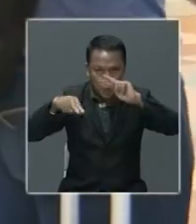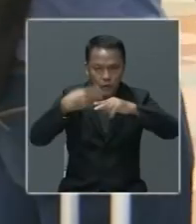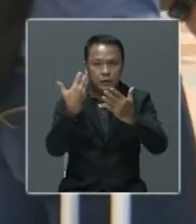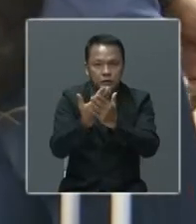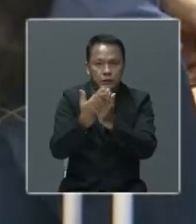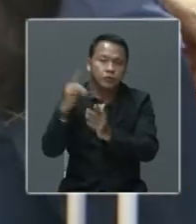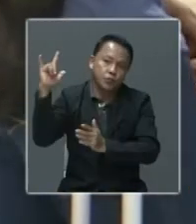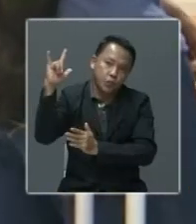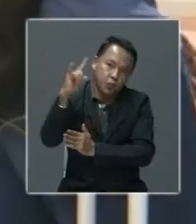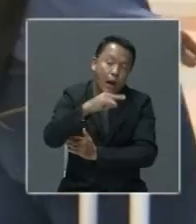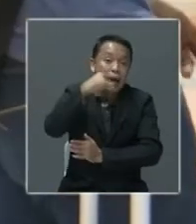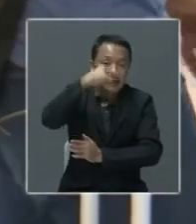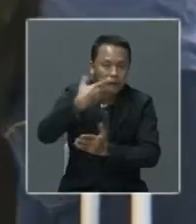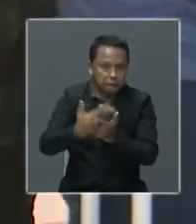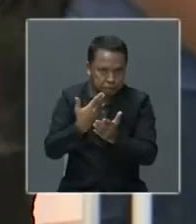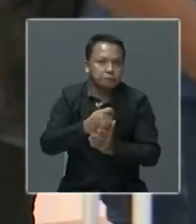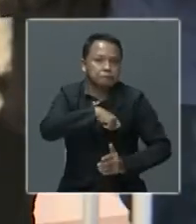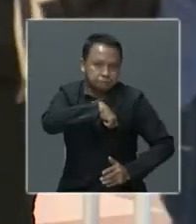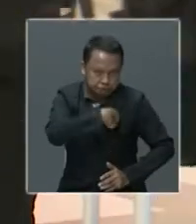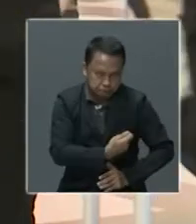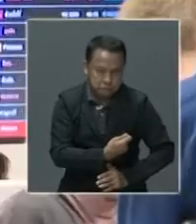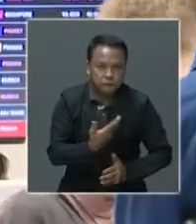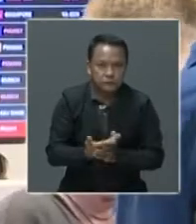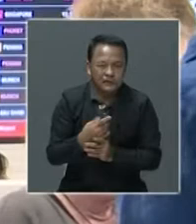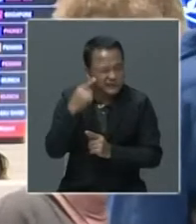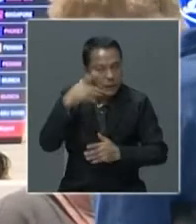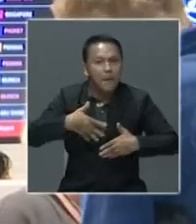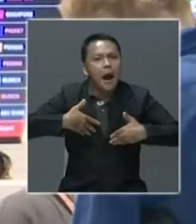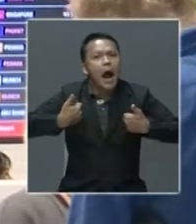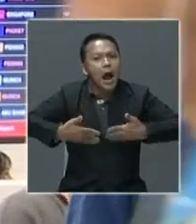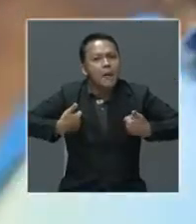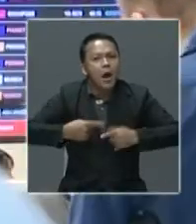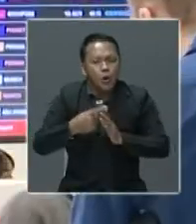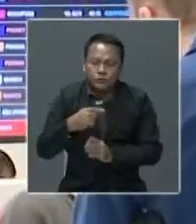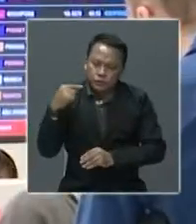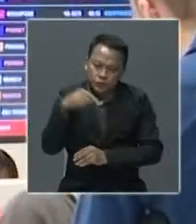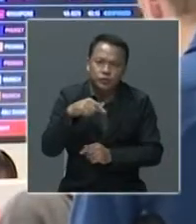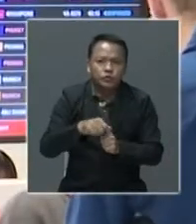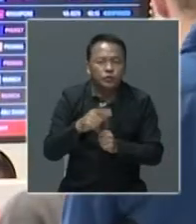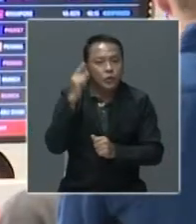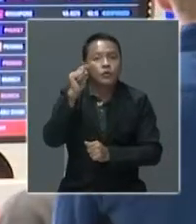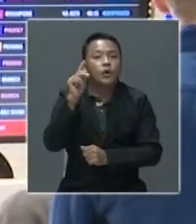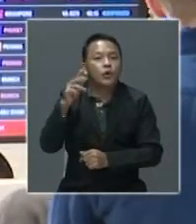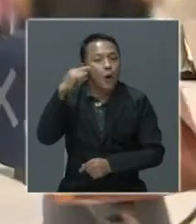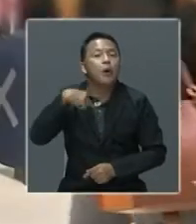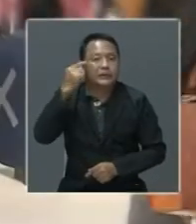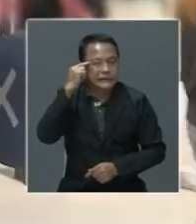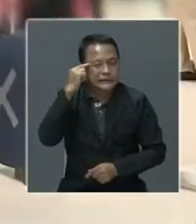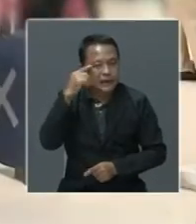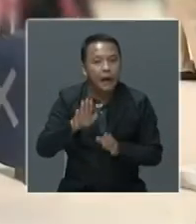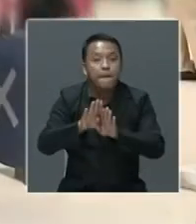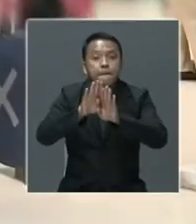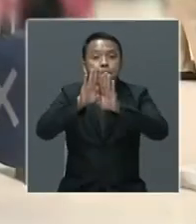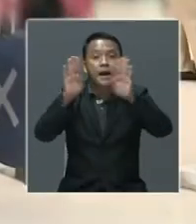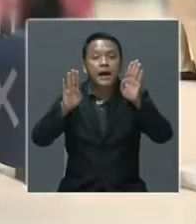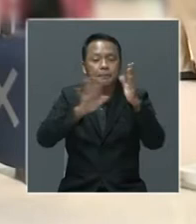การเดินทางสูงแน่นอนแหละแต่ก็เพื่อความสบายใจและมั่นใจของคนในพื้นที่ทางททคาดว่าการเปิดประเ